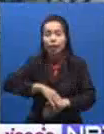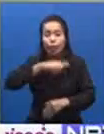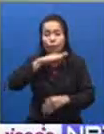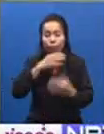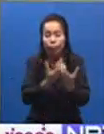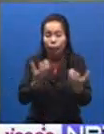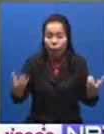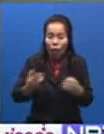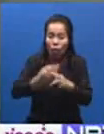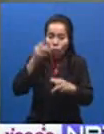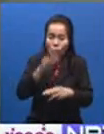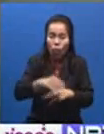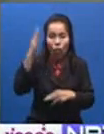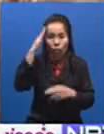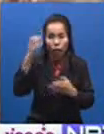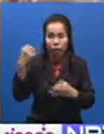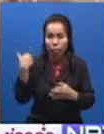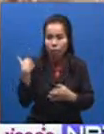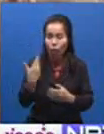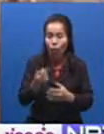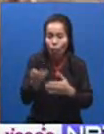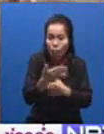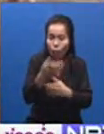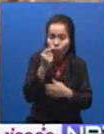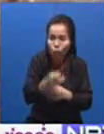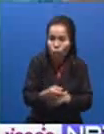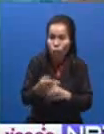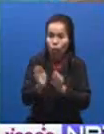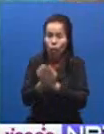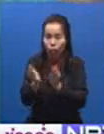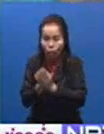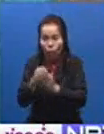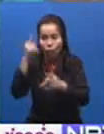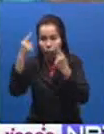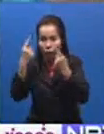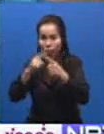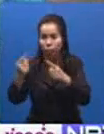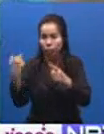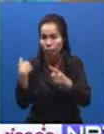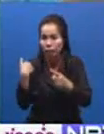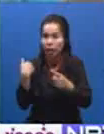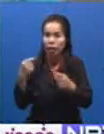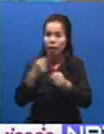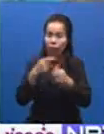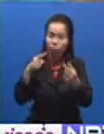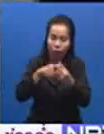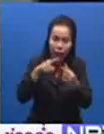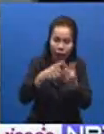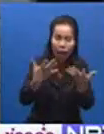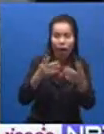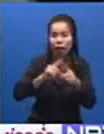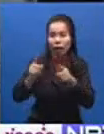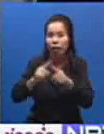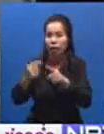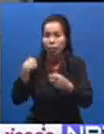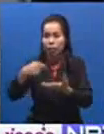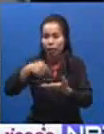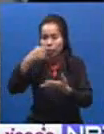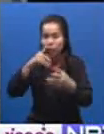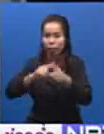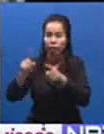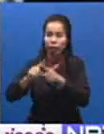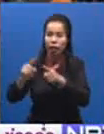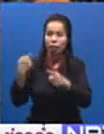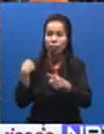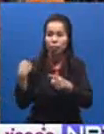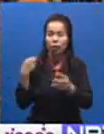พื้นบ้านทั้งต้มปลาทูหมึกกระตอยต้มหวานจับไม้และหอยเสียบน้ำจิ้มมะละกอสร้างความประทับใ